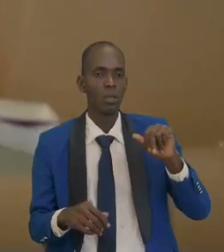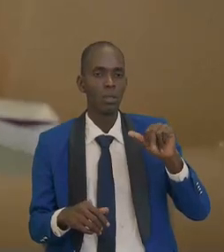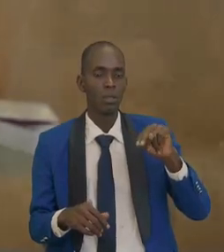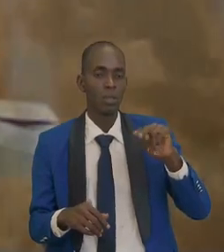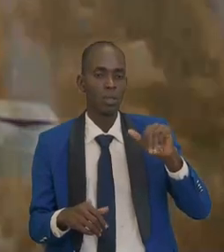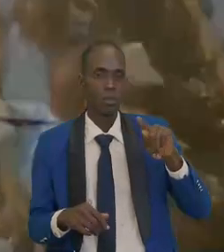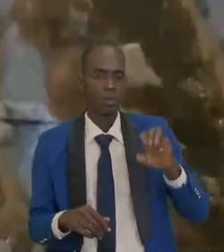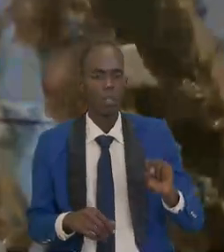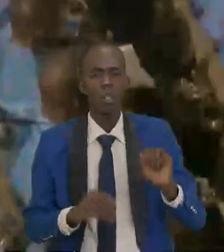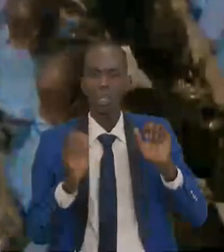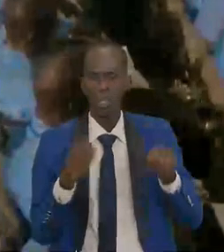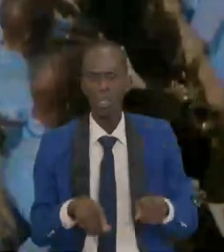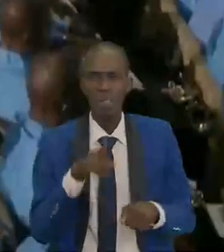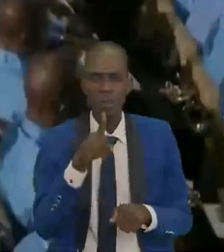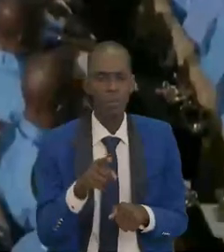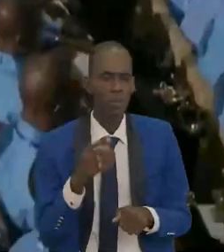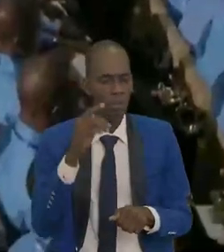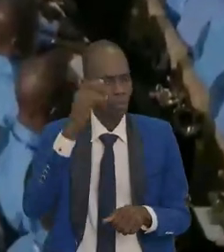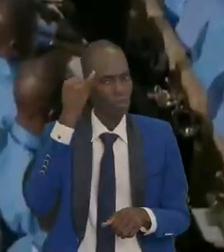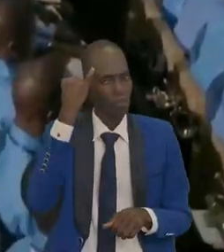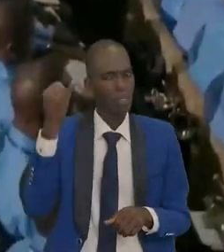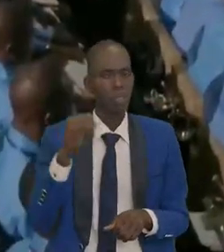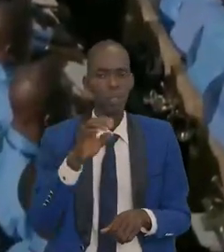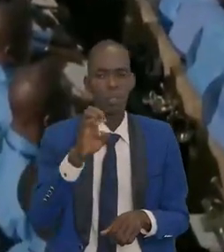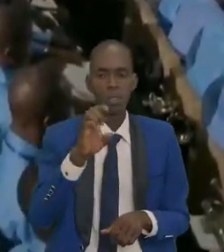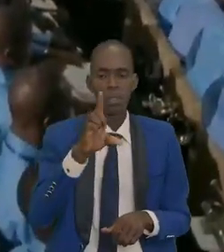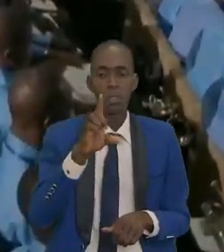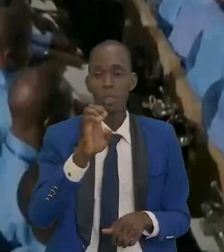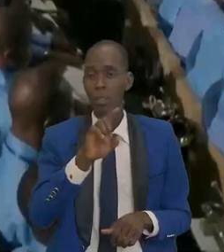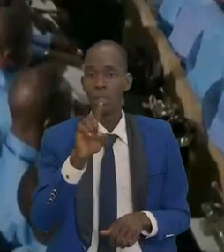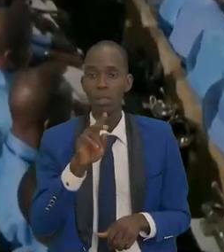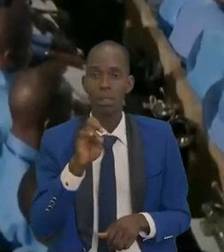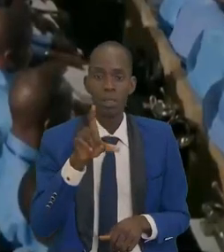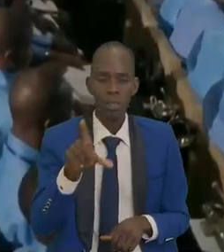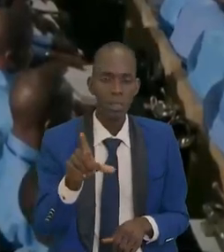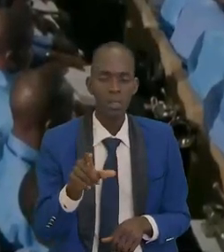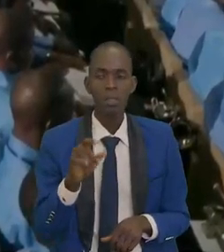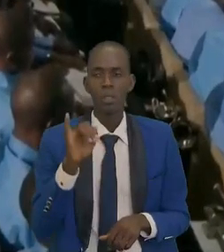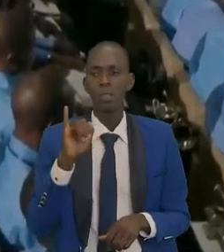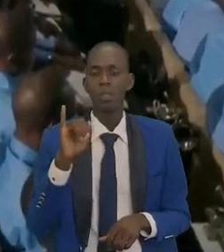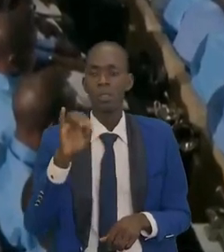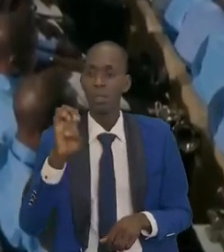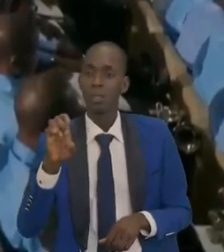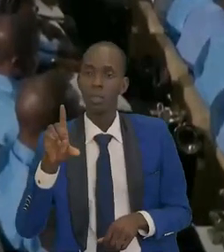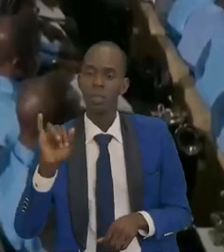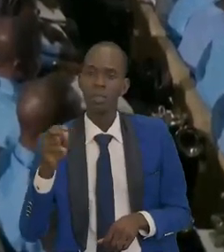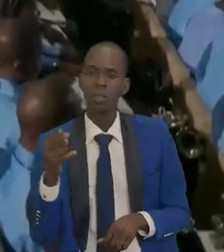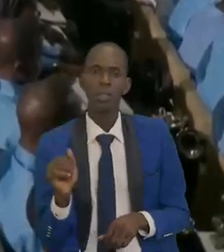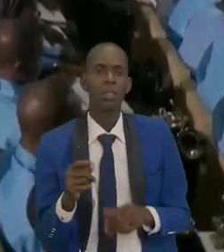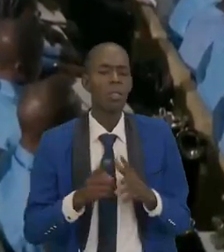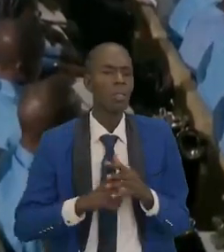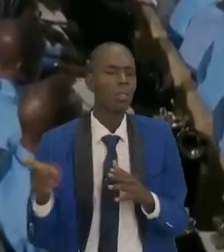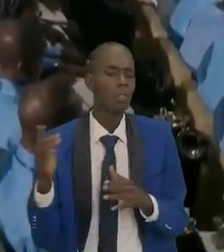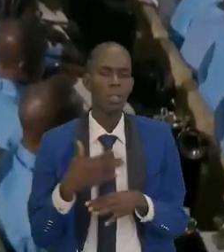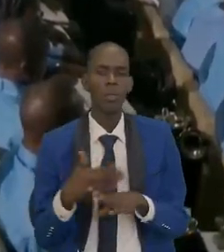Pouvez-vous imaginer Ézéchiel, Élie qui fuit Achab et tous les autres à cause de la peur, de